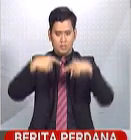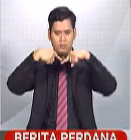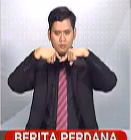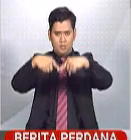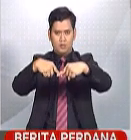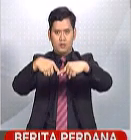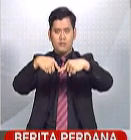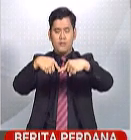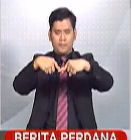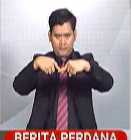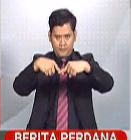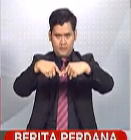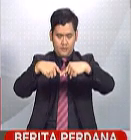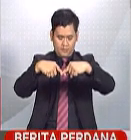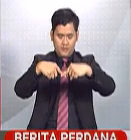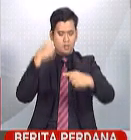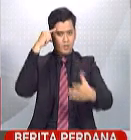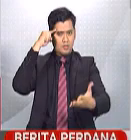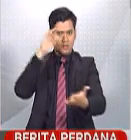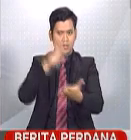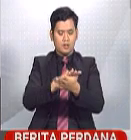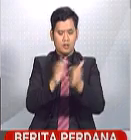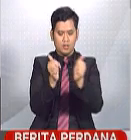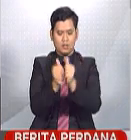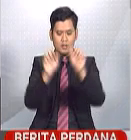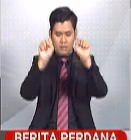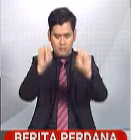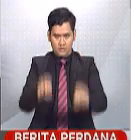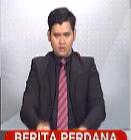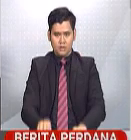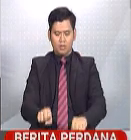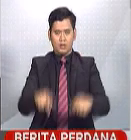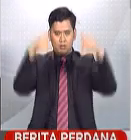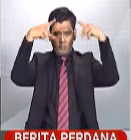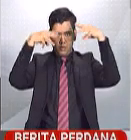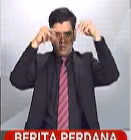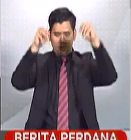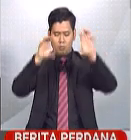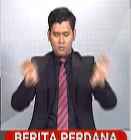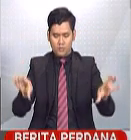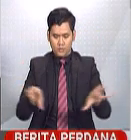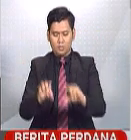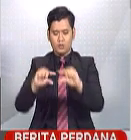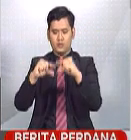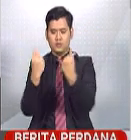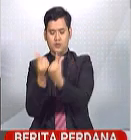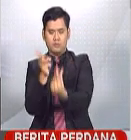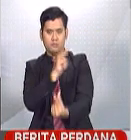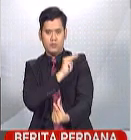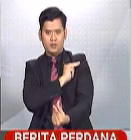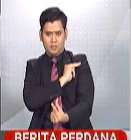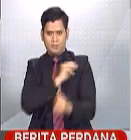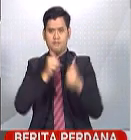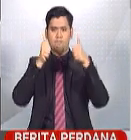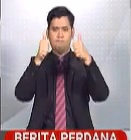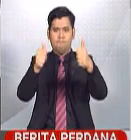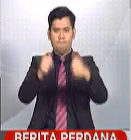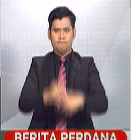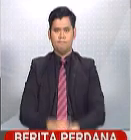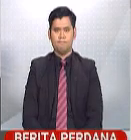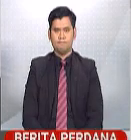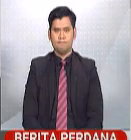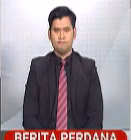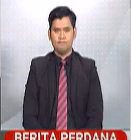Anwar Musa, pihaknya turut percaya dengan kemampuan Perdana Menteri mewujudkan barisan kepimpinan yang cekap.